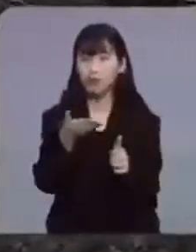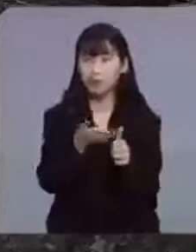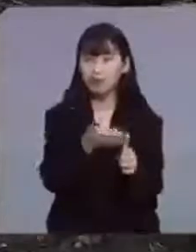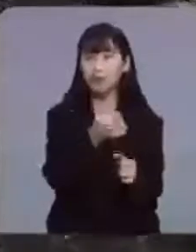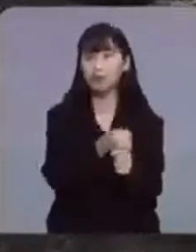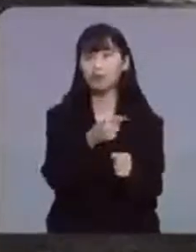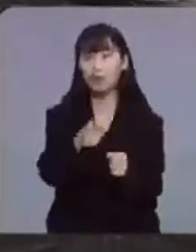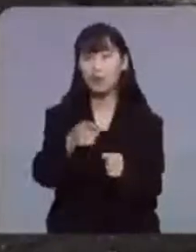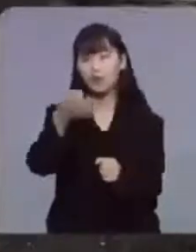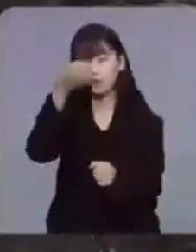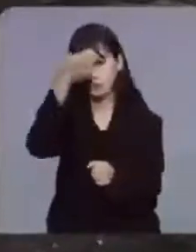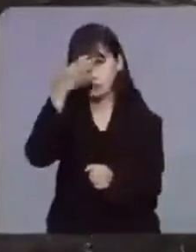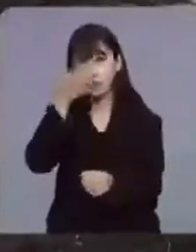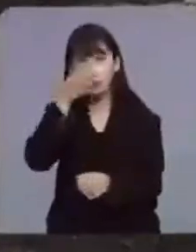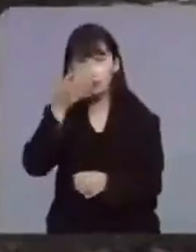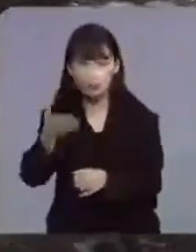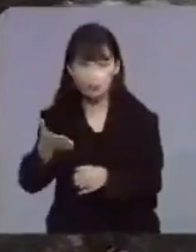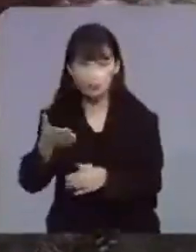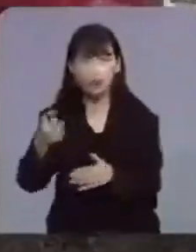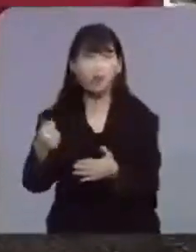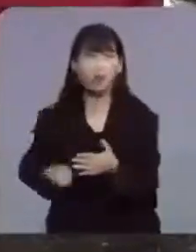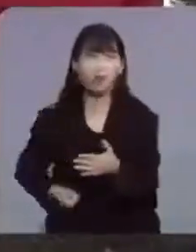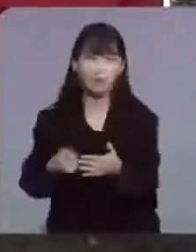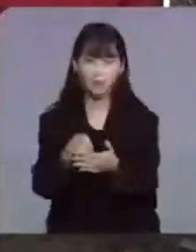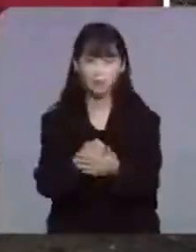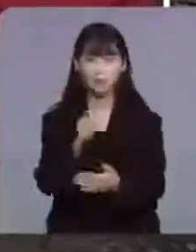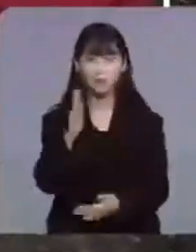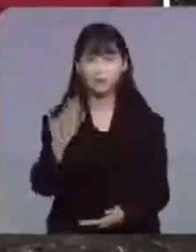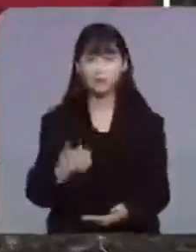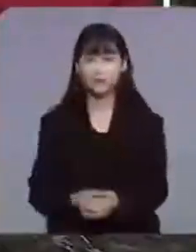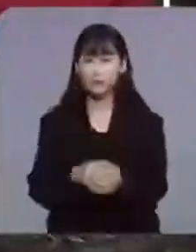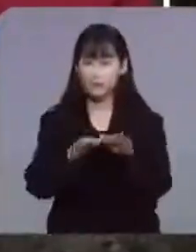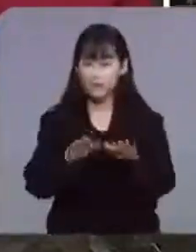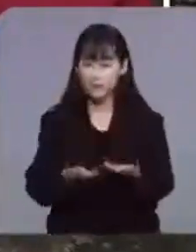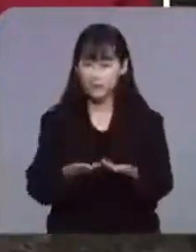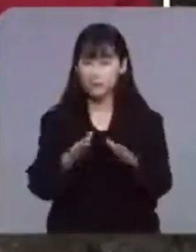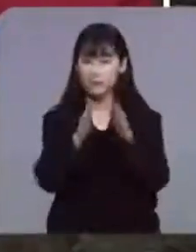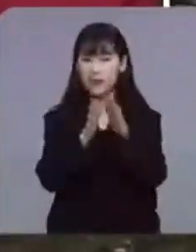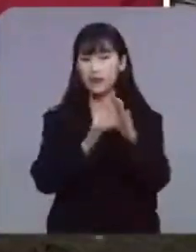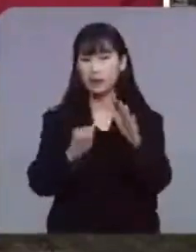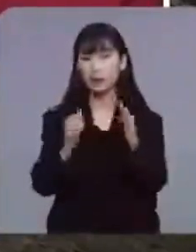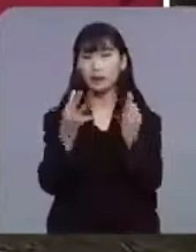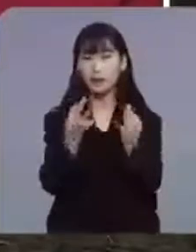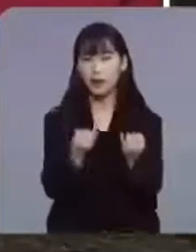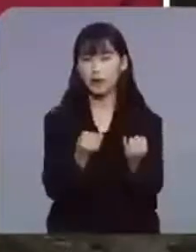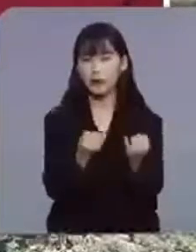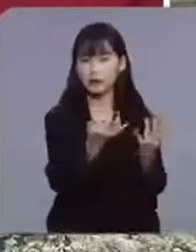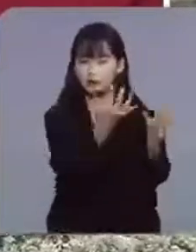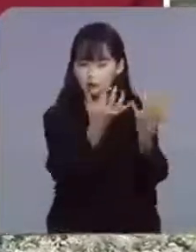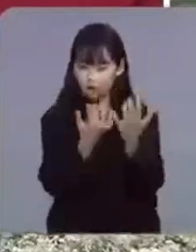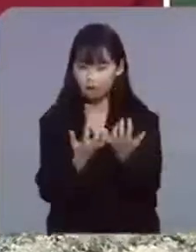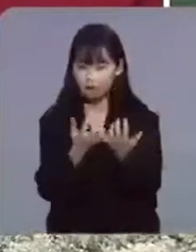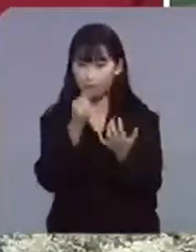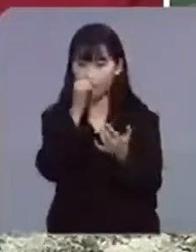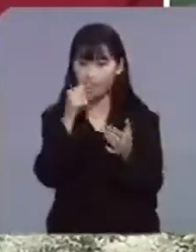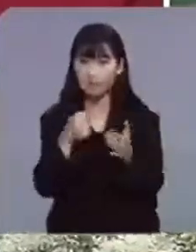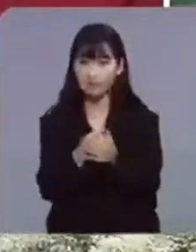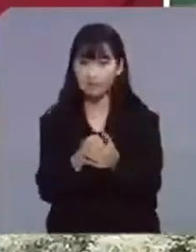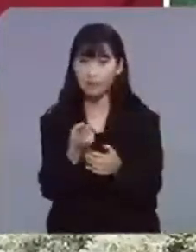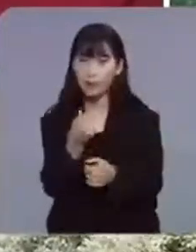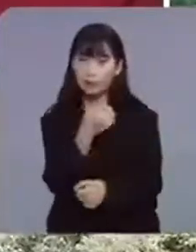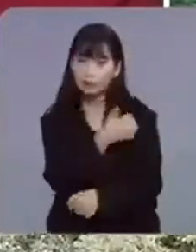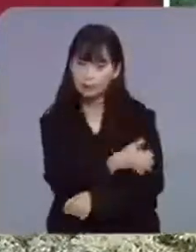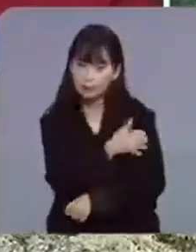무료 개방을 결정한 겁니다. 지금 현재 가족 단위로 많이 오고 계시니까 그렇게 좀